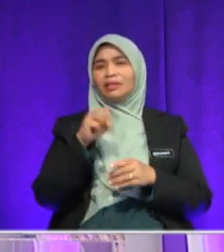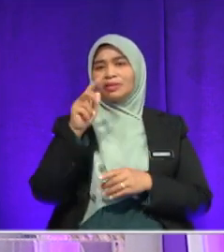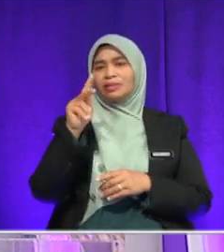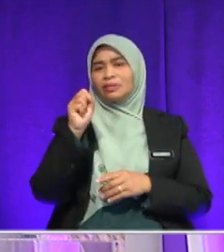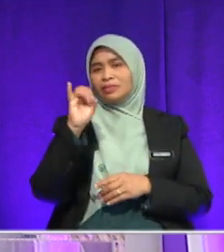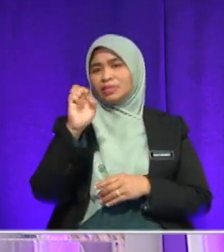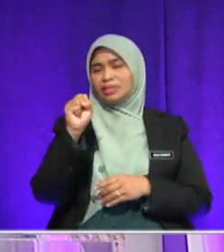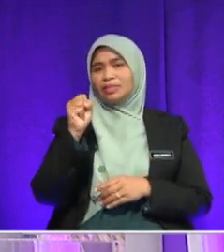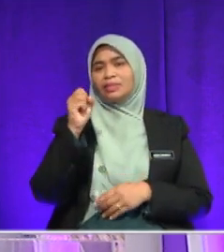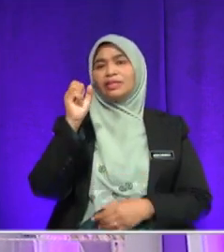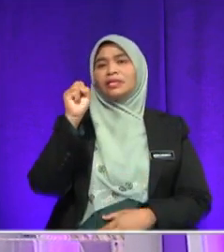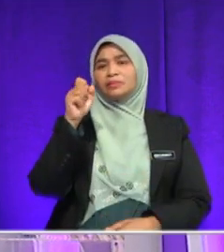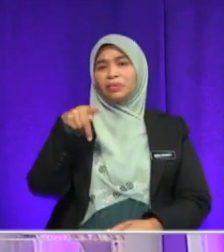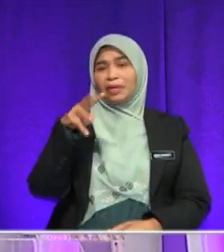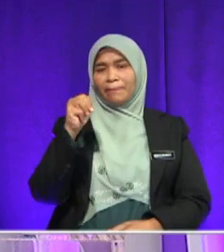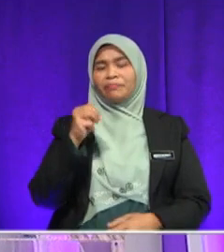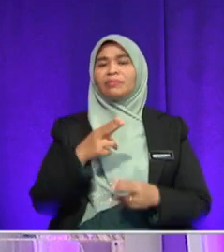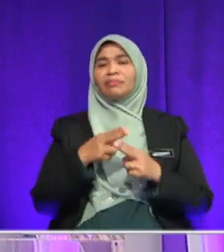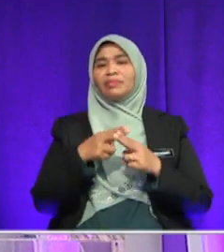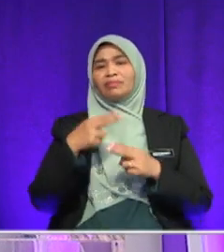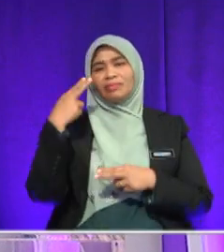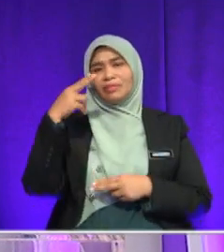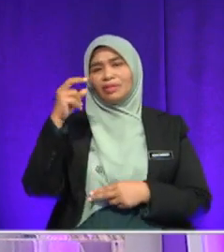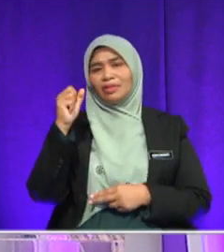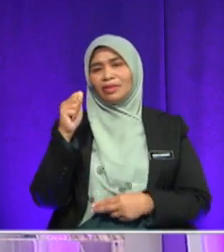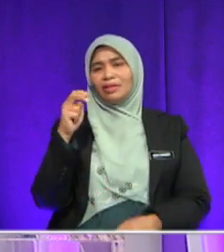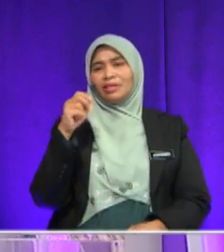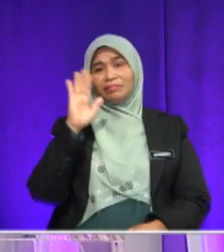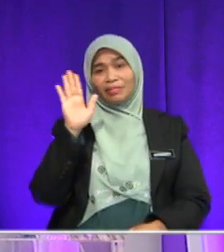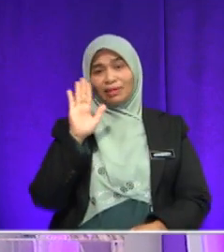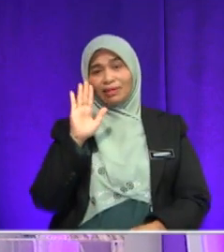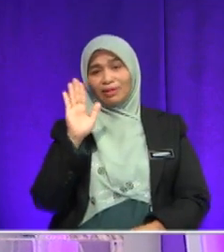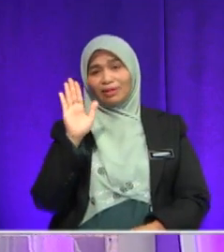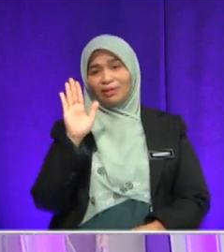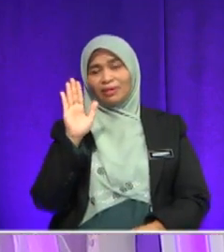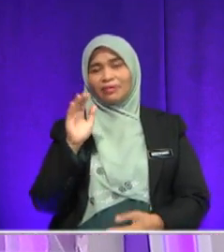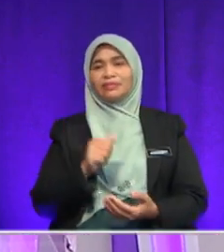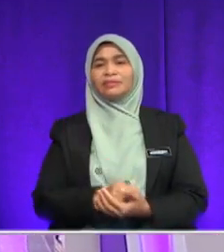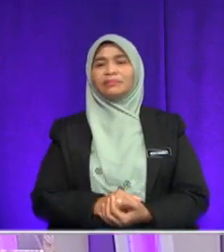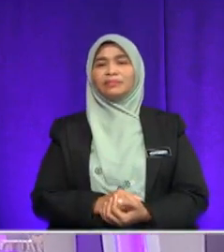2022 di DidikTV KPM. Nama saya Hanif Shawn. InsyaAllah kita akan jumpa lagi. Bye semua.